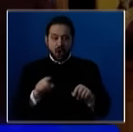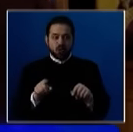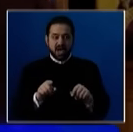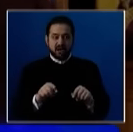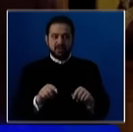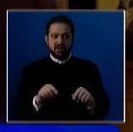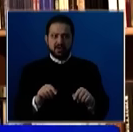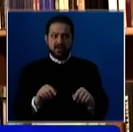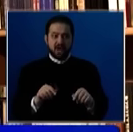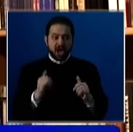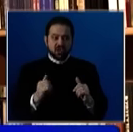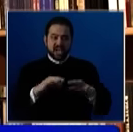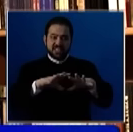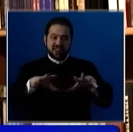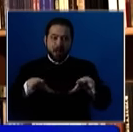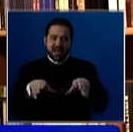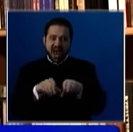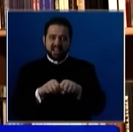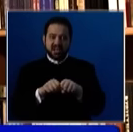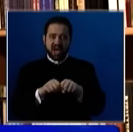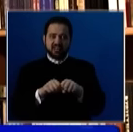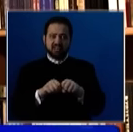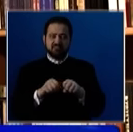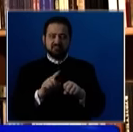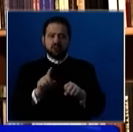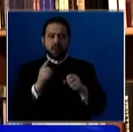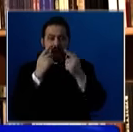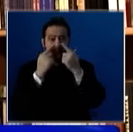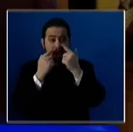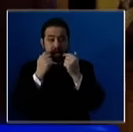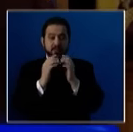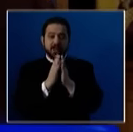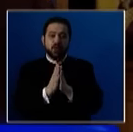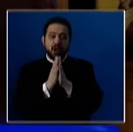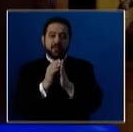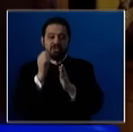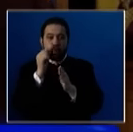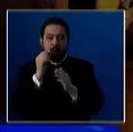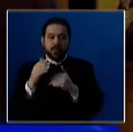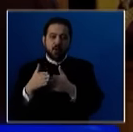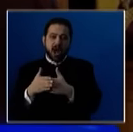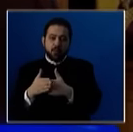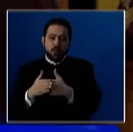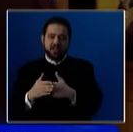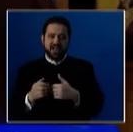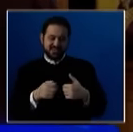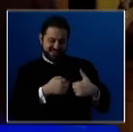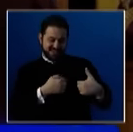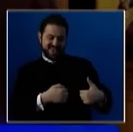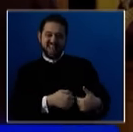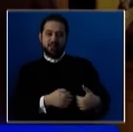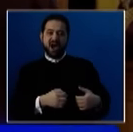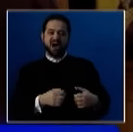lacrimile și nu numai rugămințile celorlalți ne vor înmuia inima, ea se va